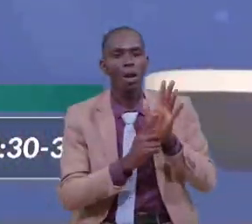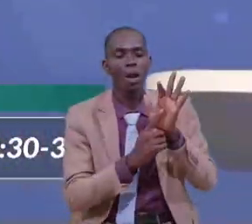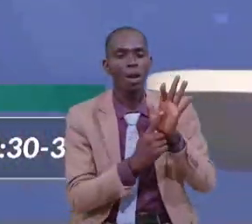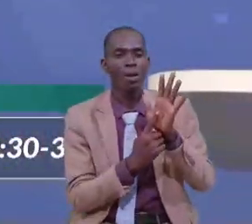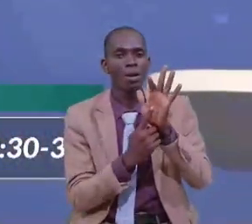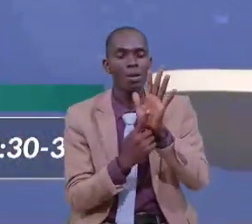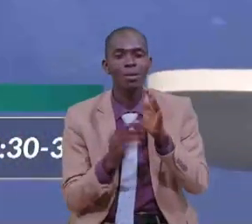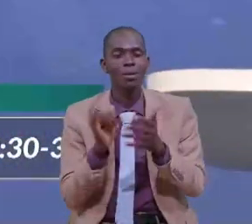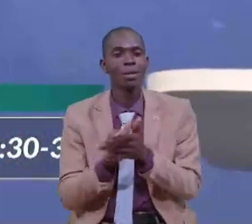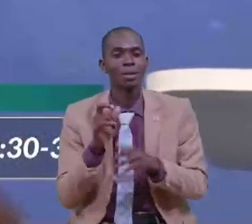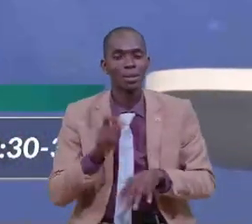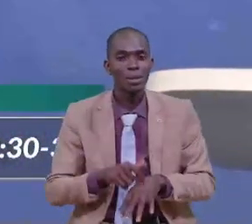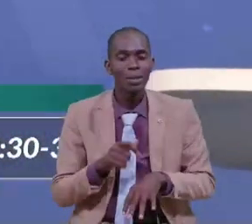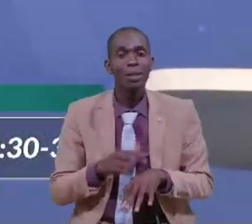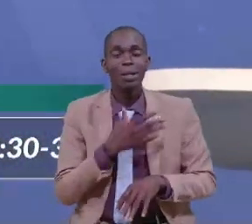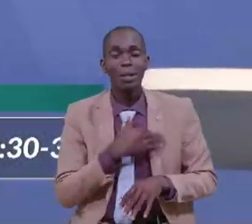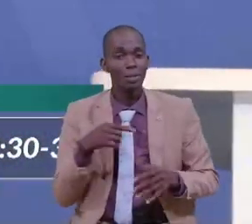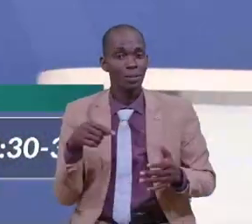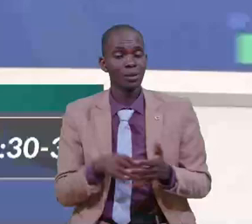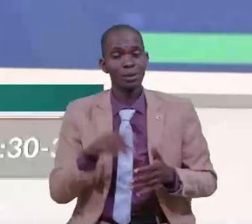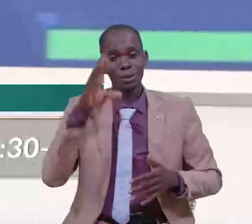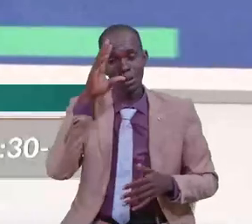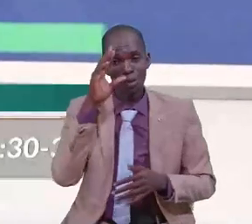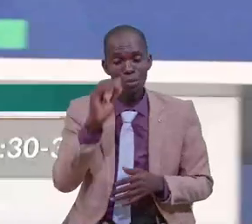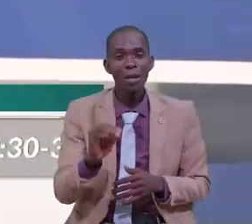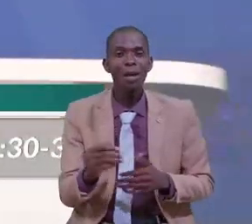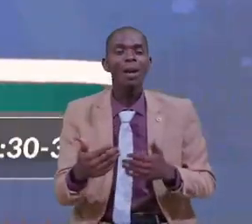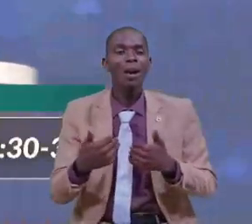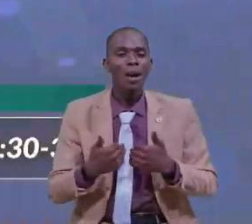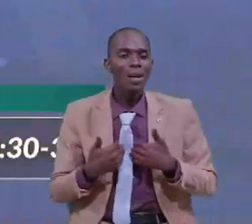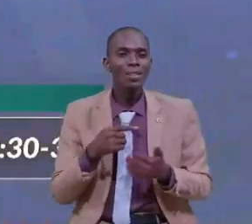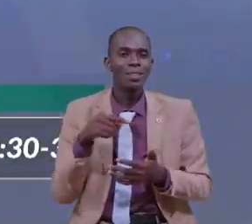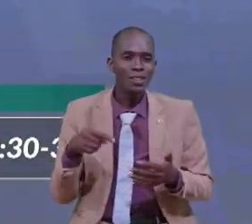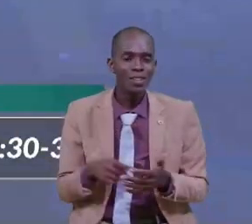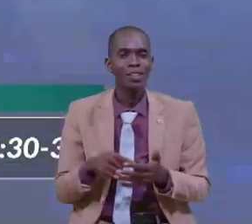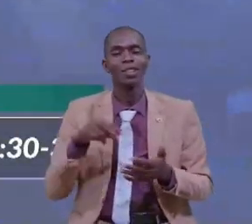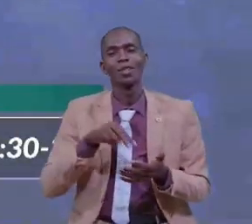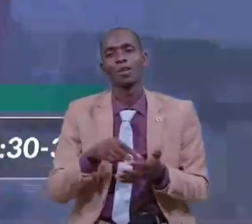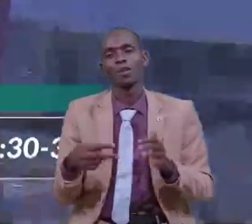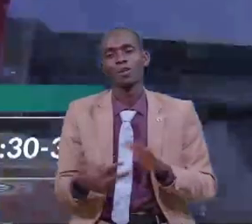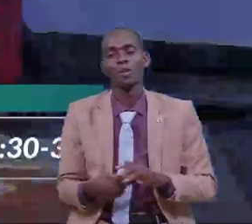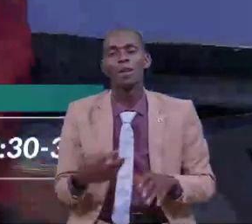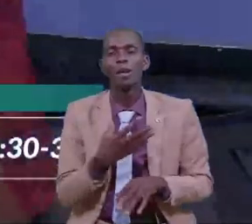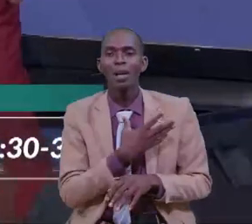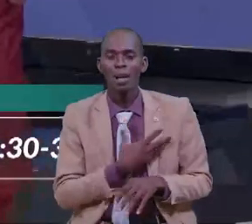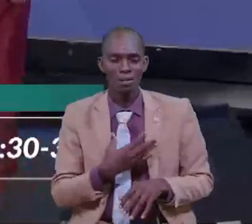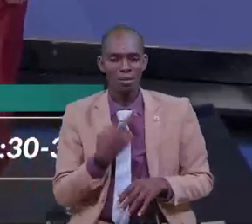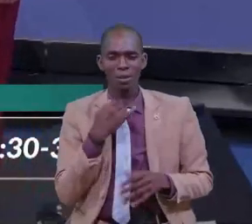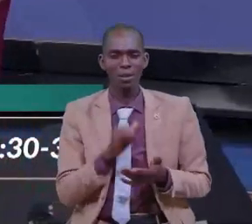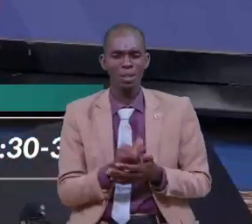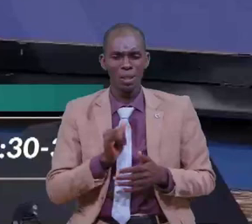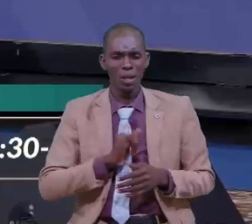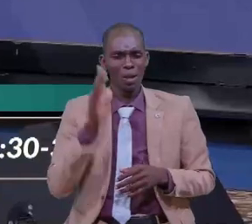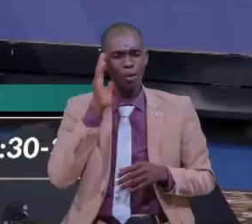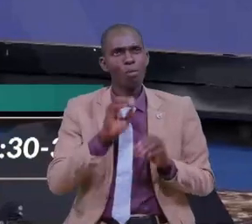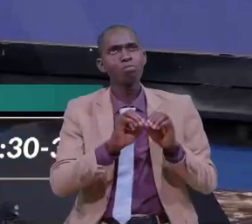Et même certaines maisons étaient brûlées. Thomas Edison avait cet objectif. Je vais